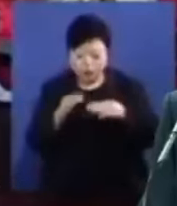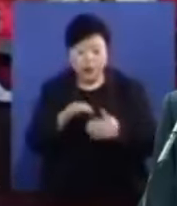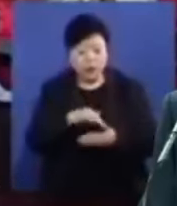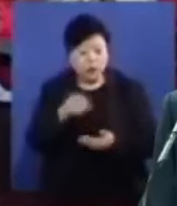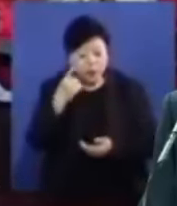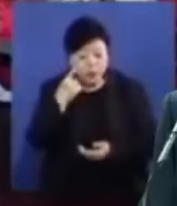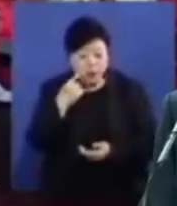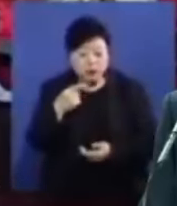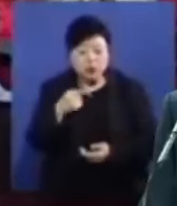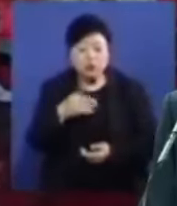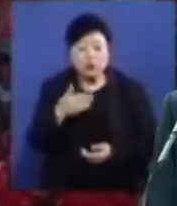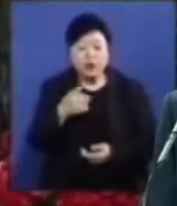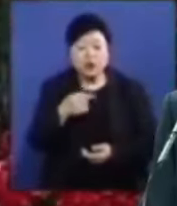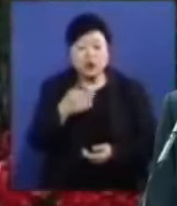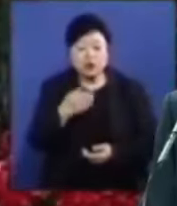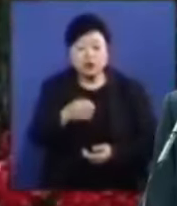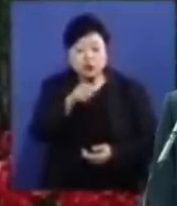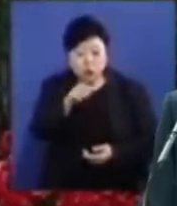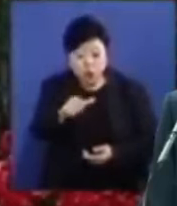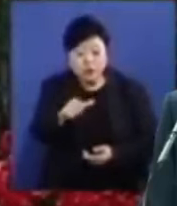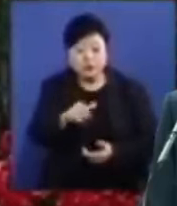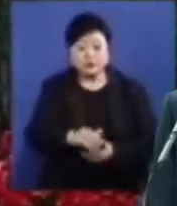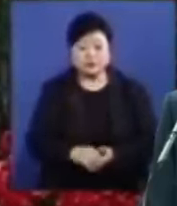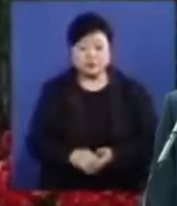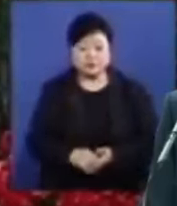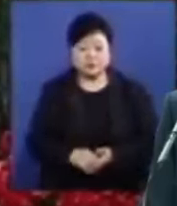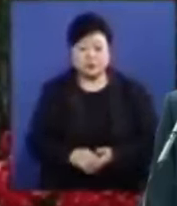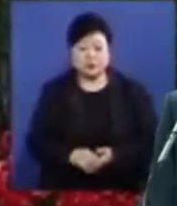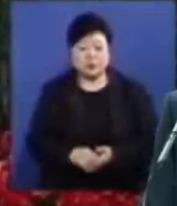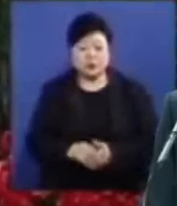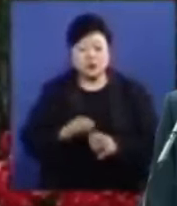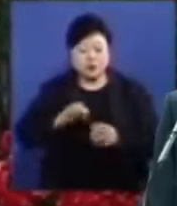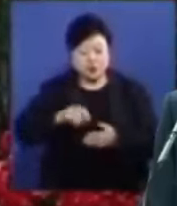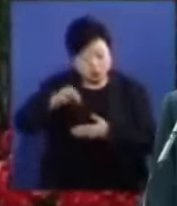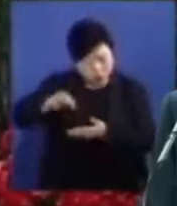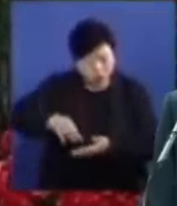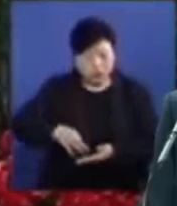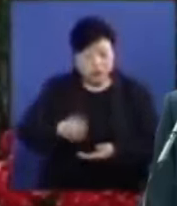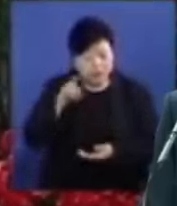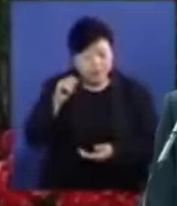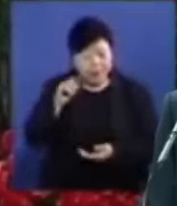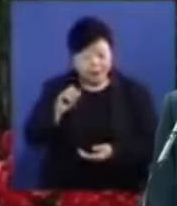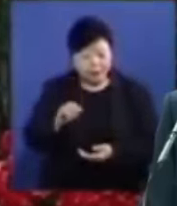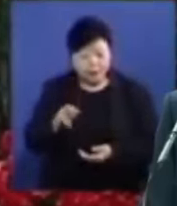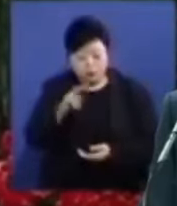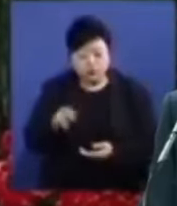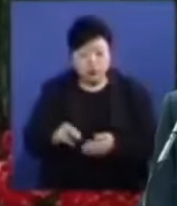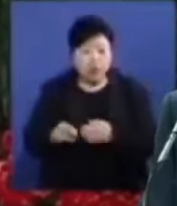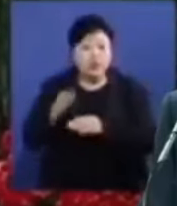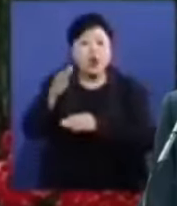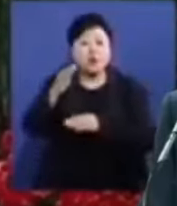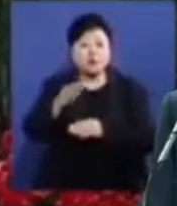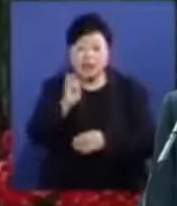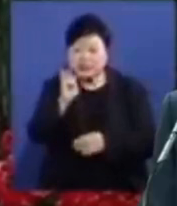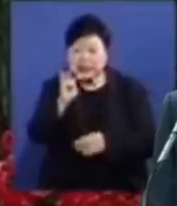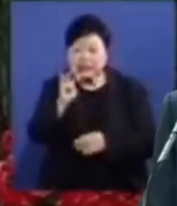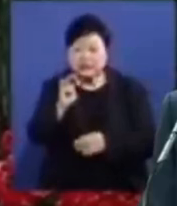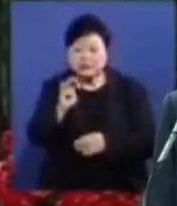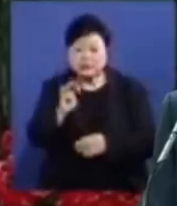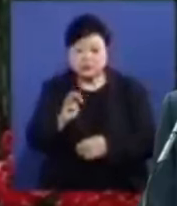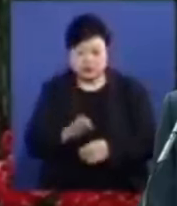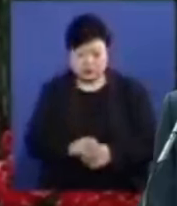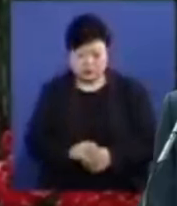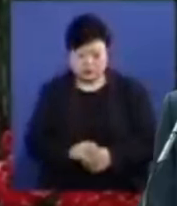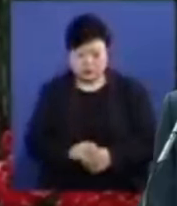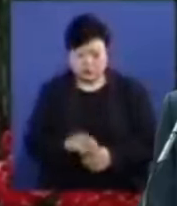보면 1995년 국민소득 1만 불이 넘으면서 교회 출생률이 40%로 떨어진